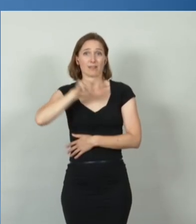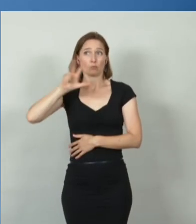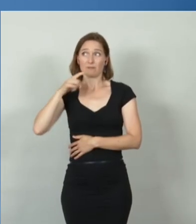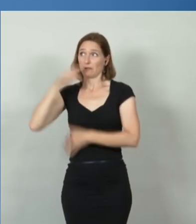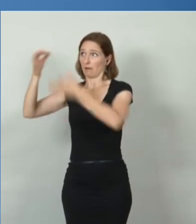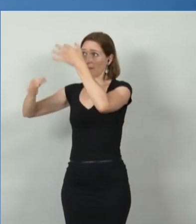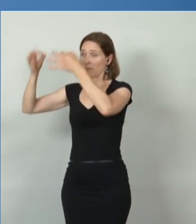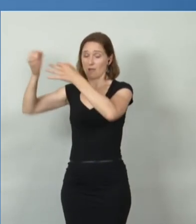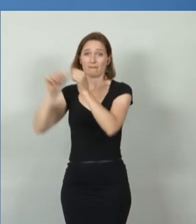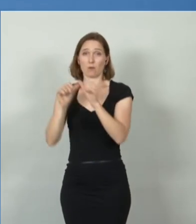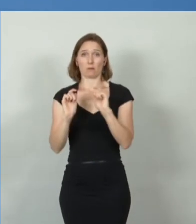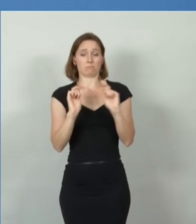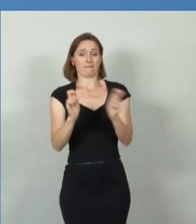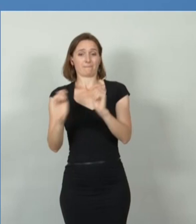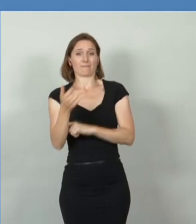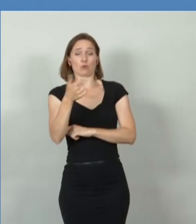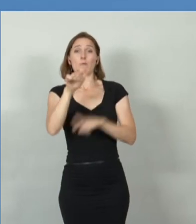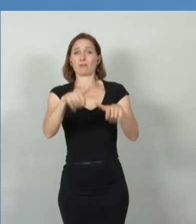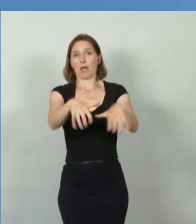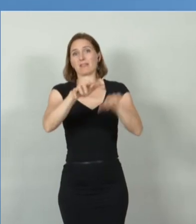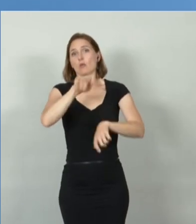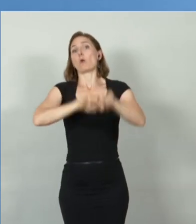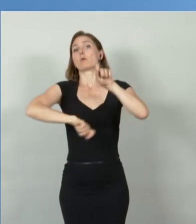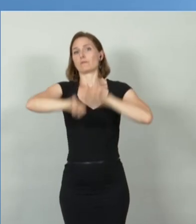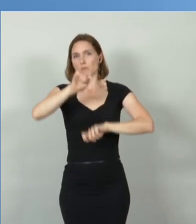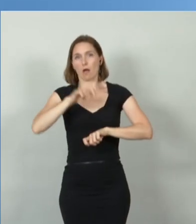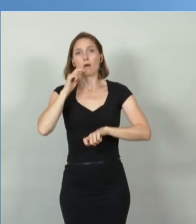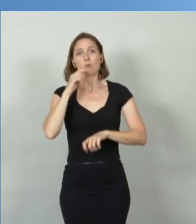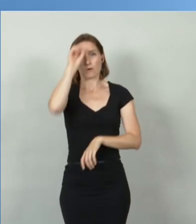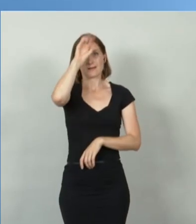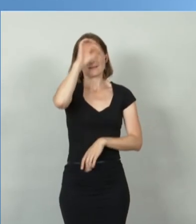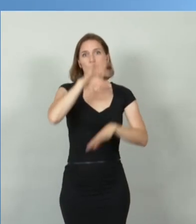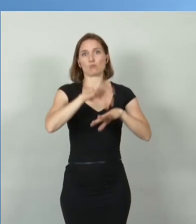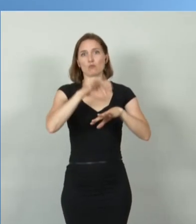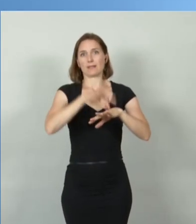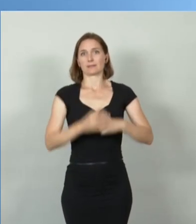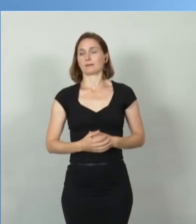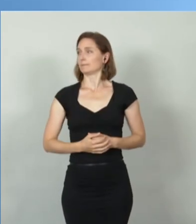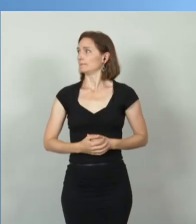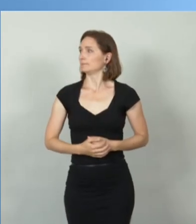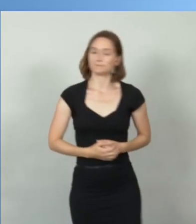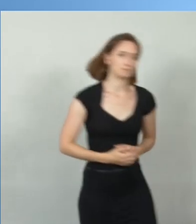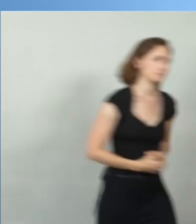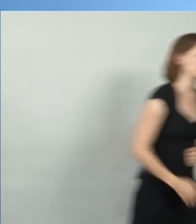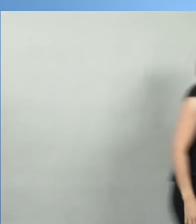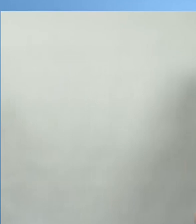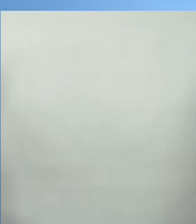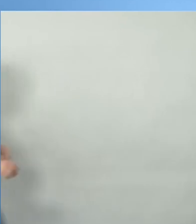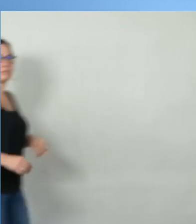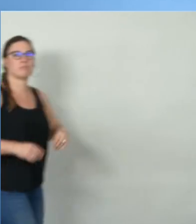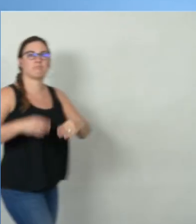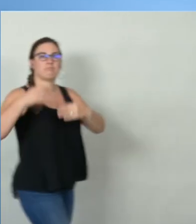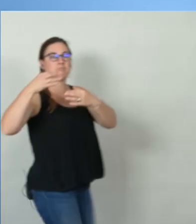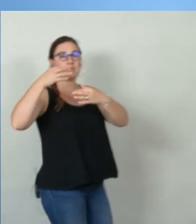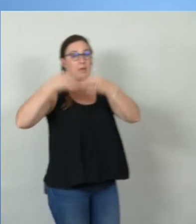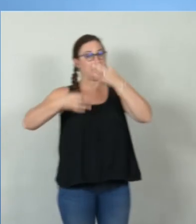provisoires pour la clinique mutualiste de Grenoble dans son jugement le tribunal étant de peu plus clair vous me permettrait de